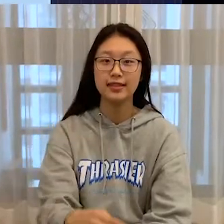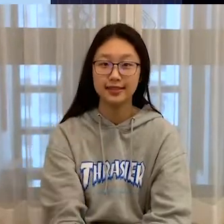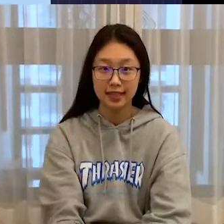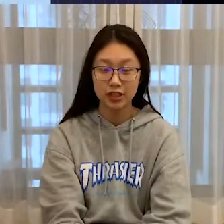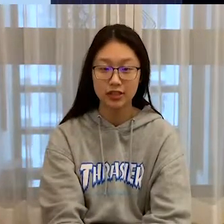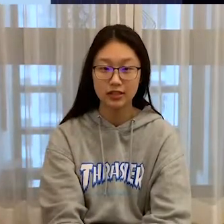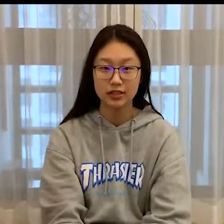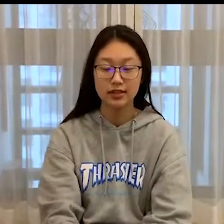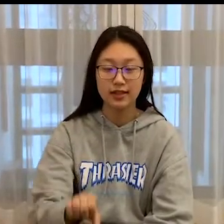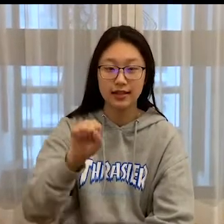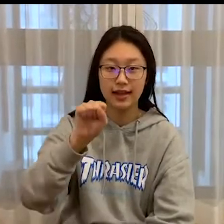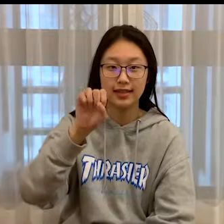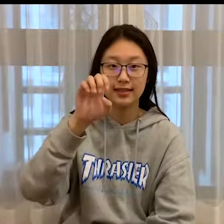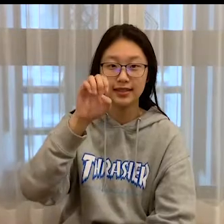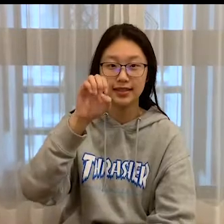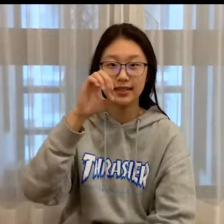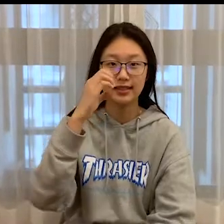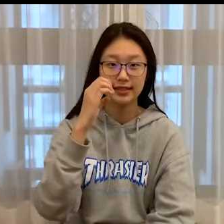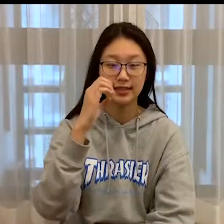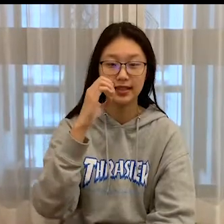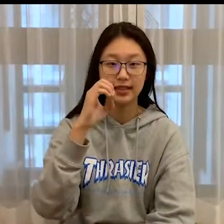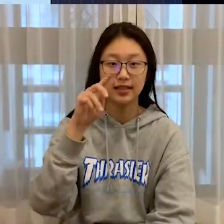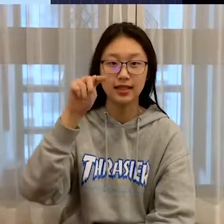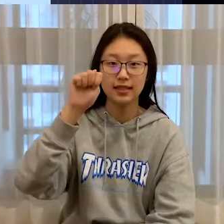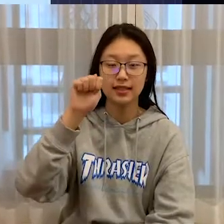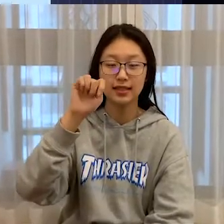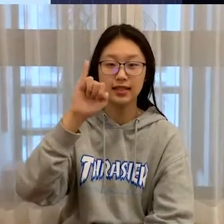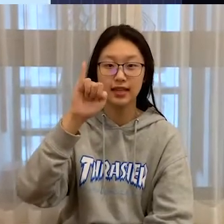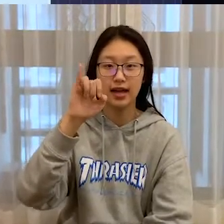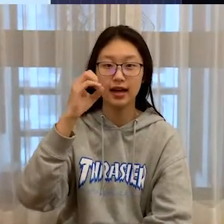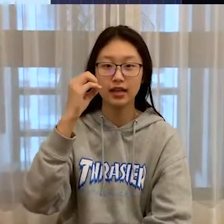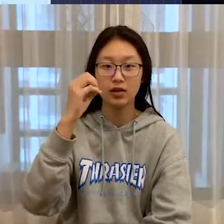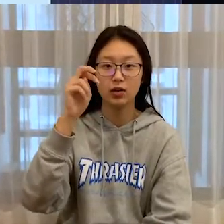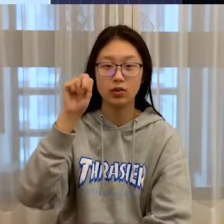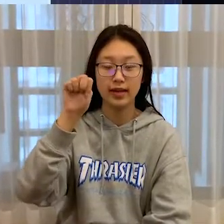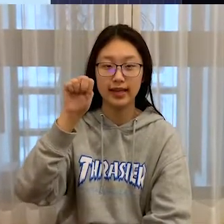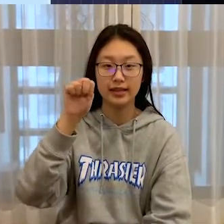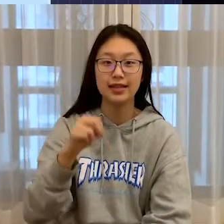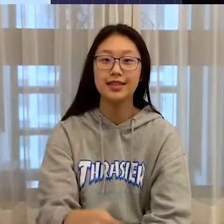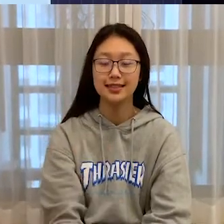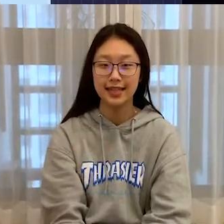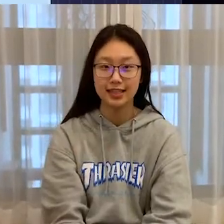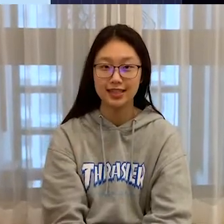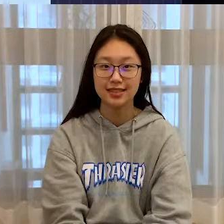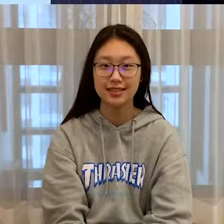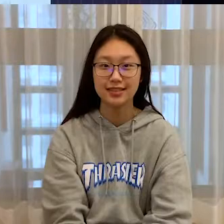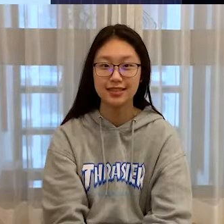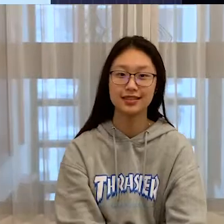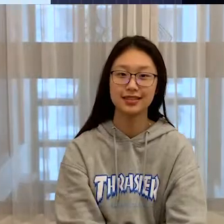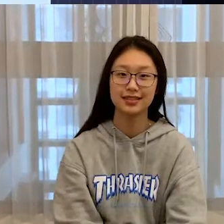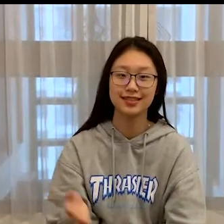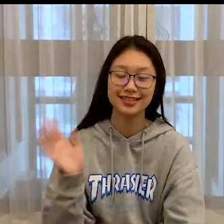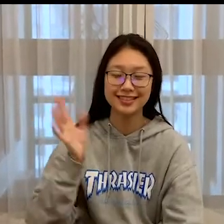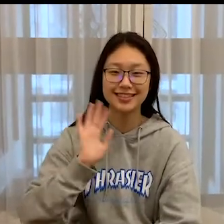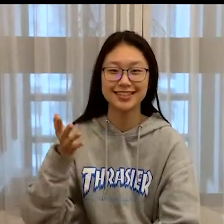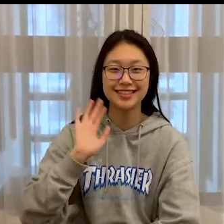For instance, 关节 means your joint. It can also be used to indicate a holiday season. For